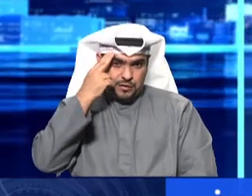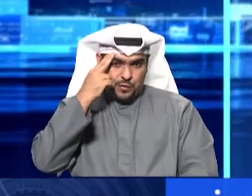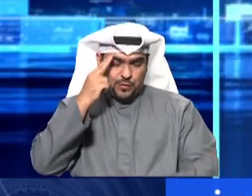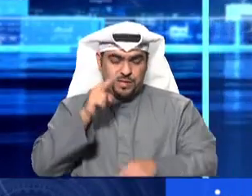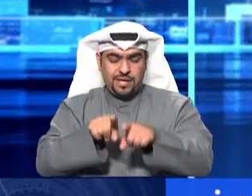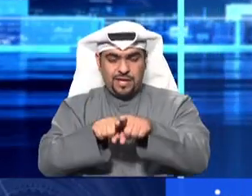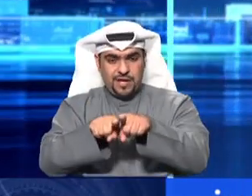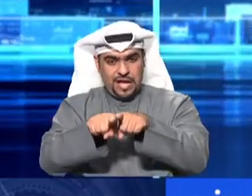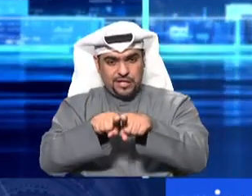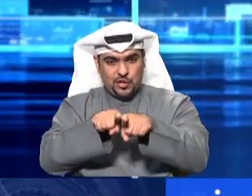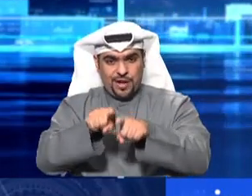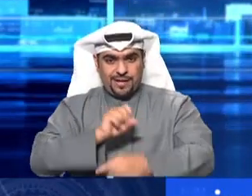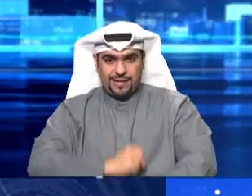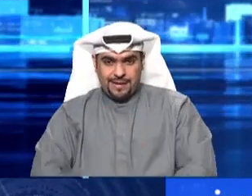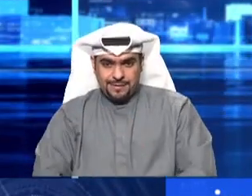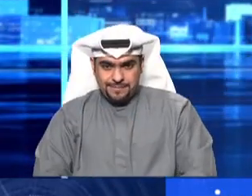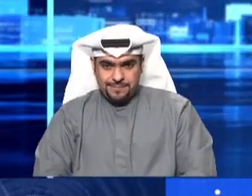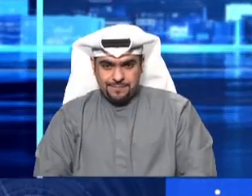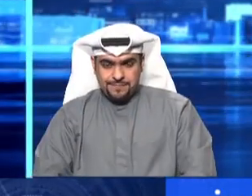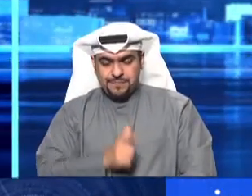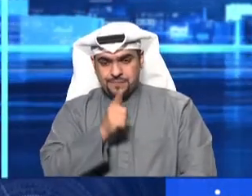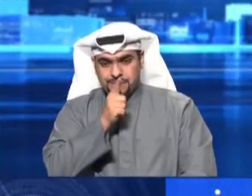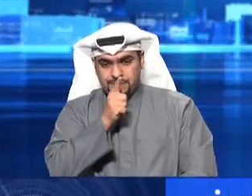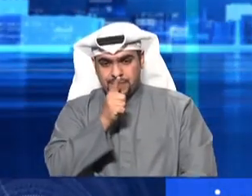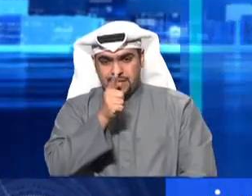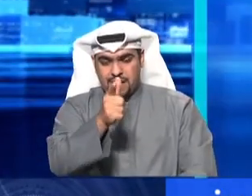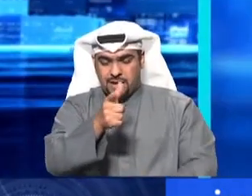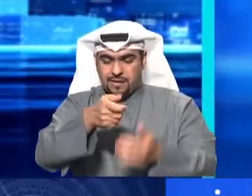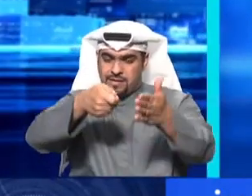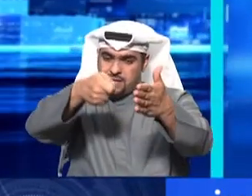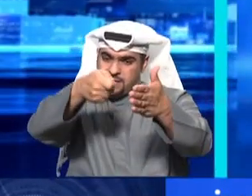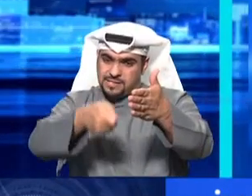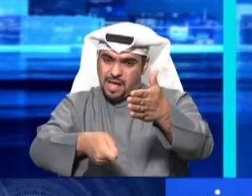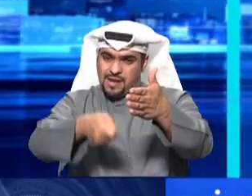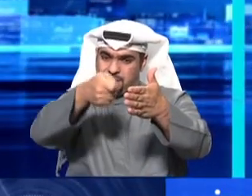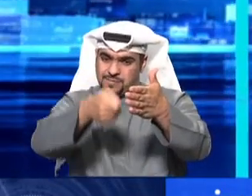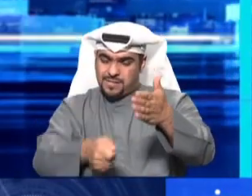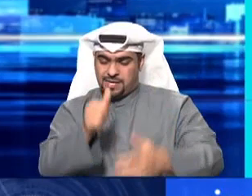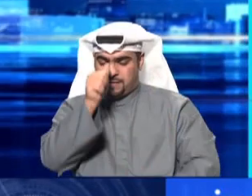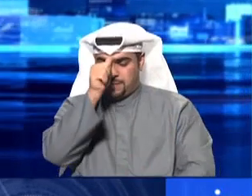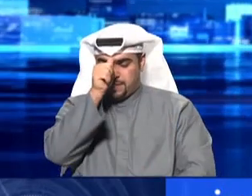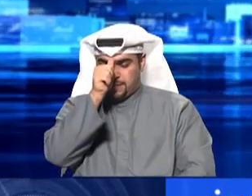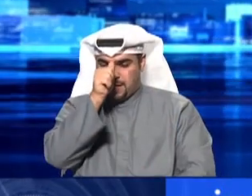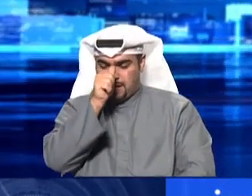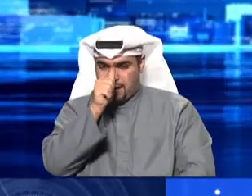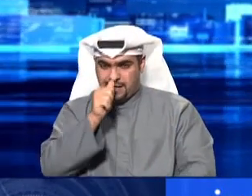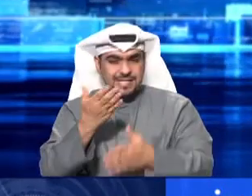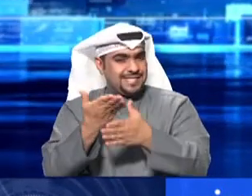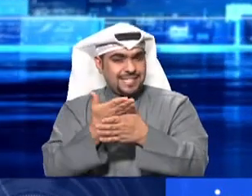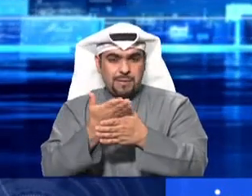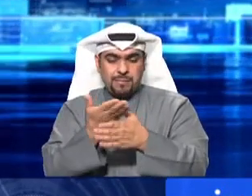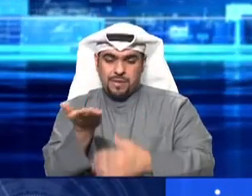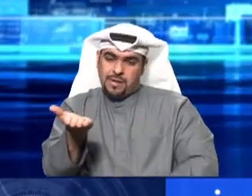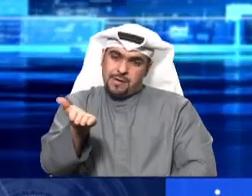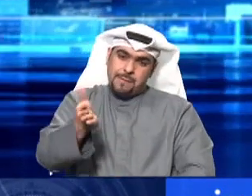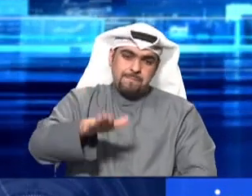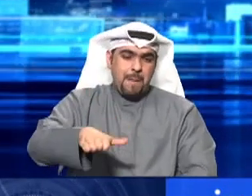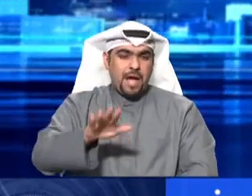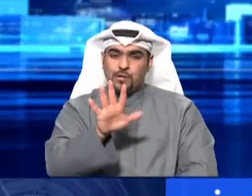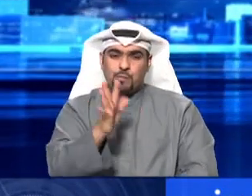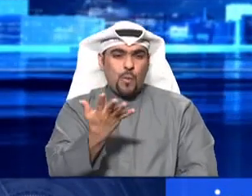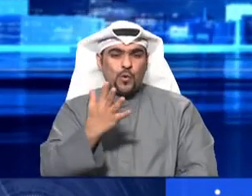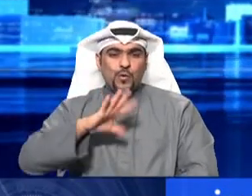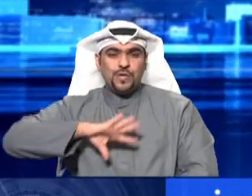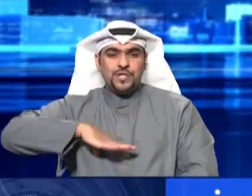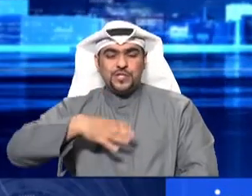الشقيقة. أعرب فيها عن خالص تعازيه لسموه بوفاة المغفور له بإذن الله تعالى الشيخ ناصر صباح